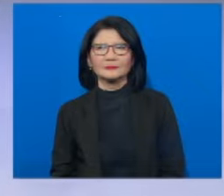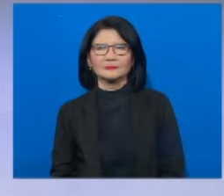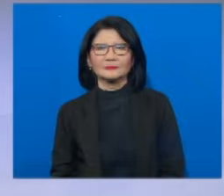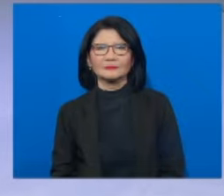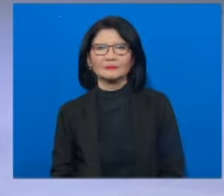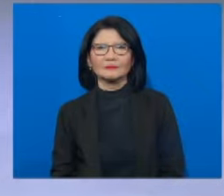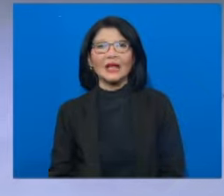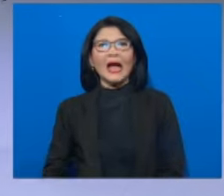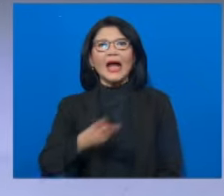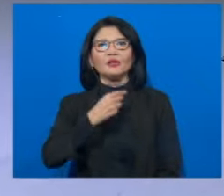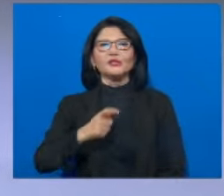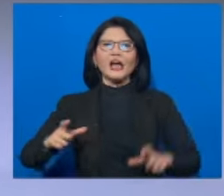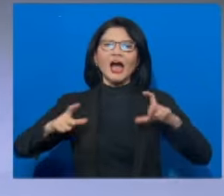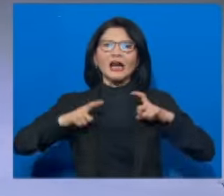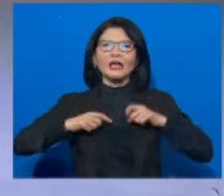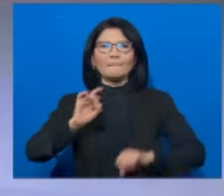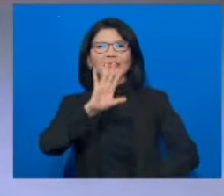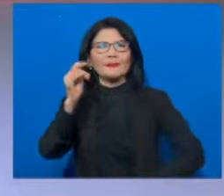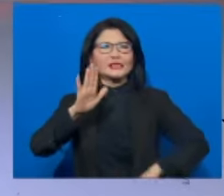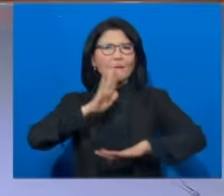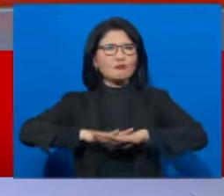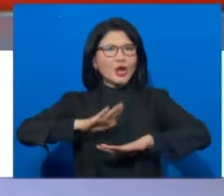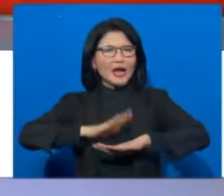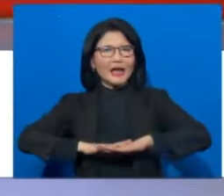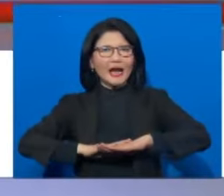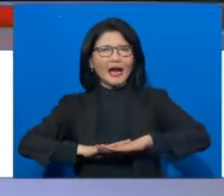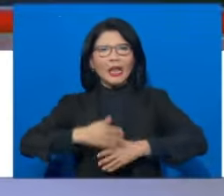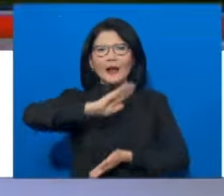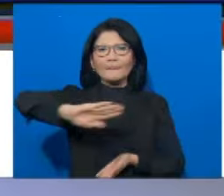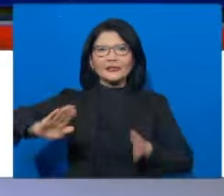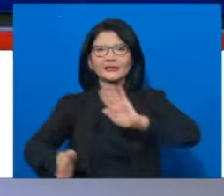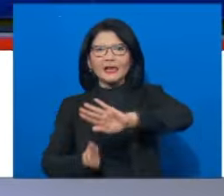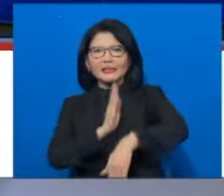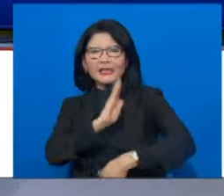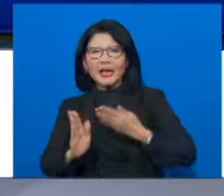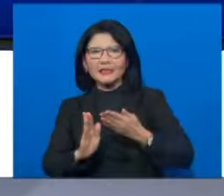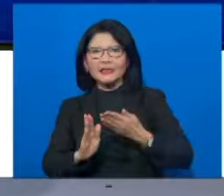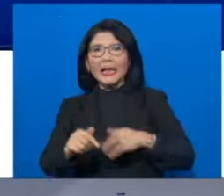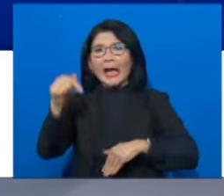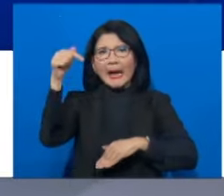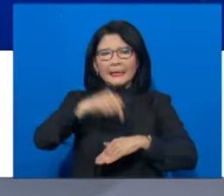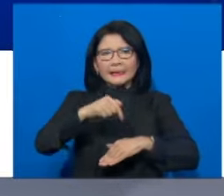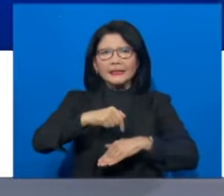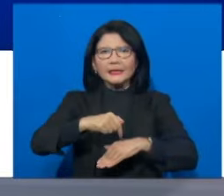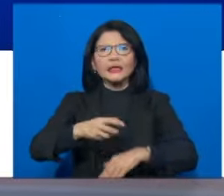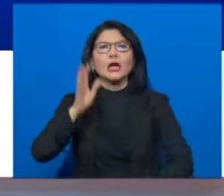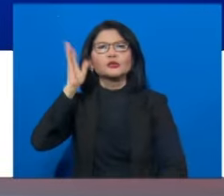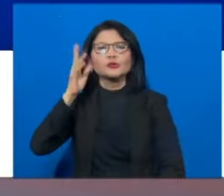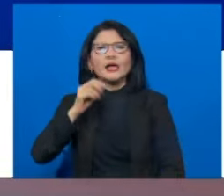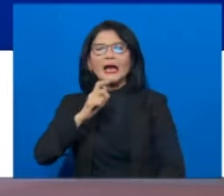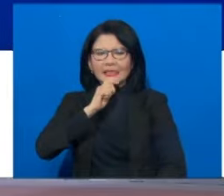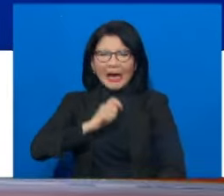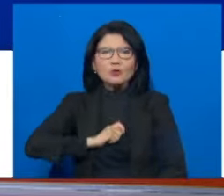Indonesia kaya akan keaneka ragaman budaya salah satunya adalah bila diri pencak silat eksistensi pencak silat bahkan sudah diakui oleh